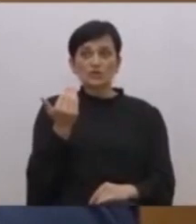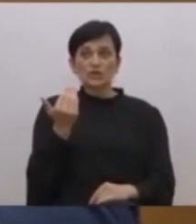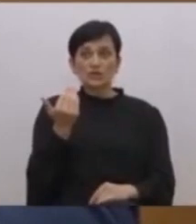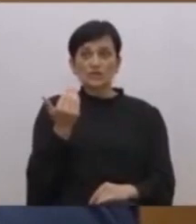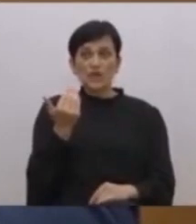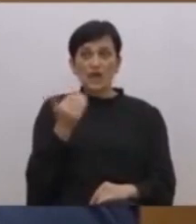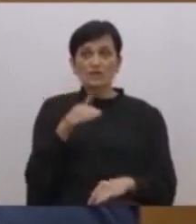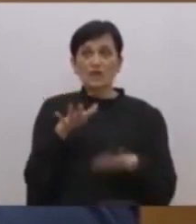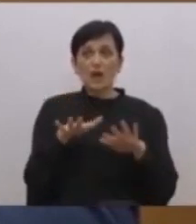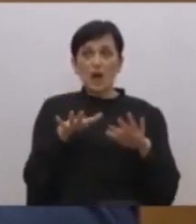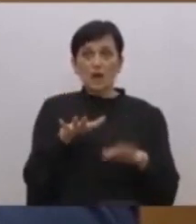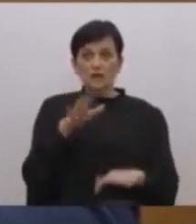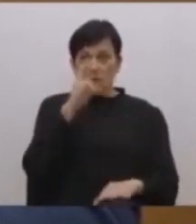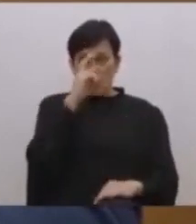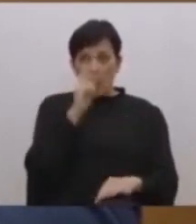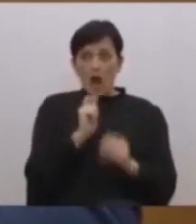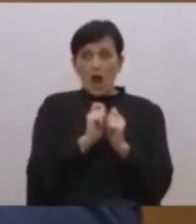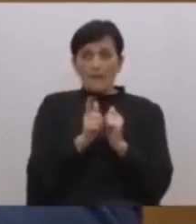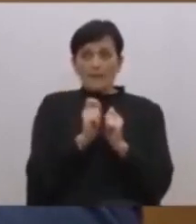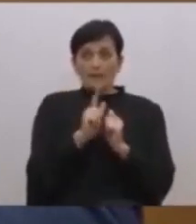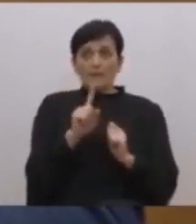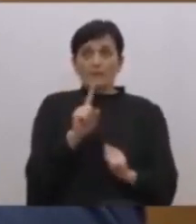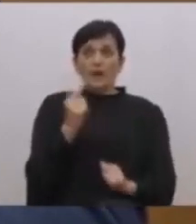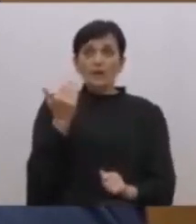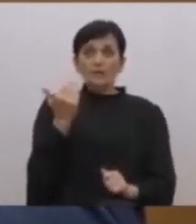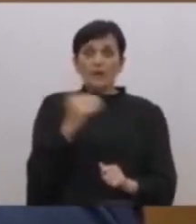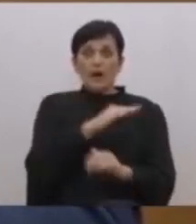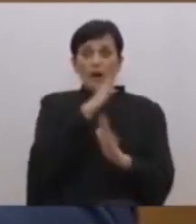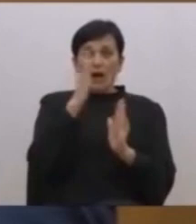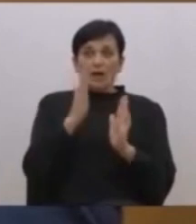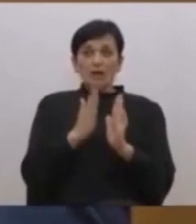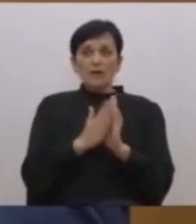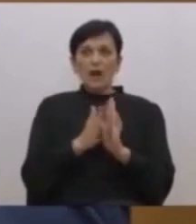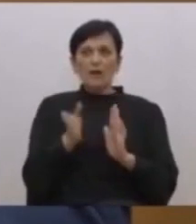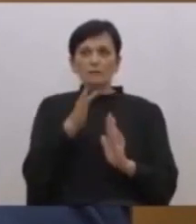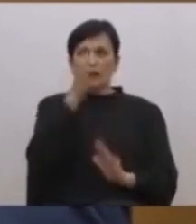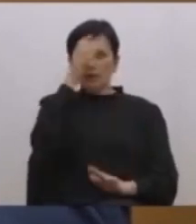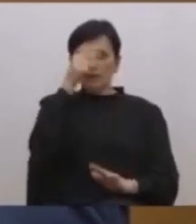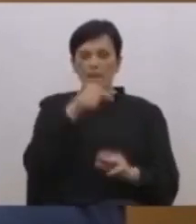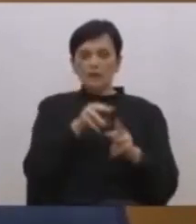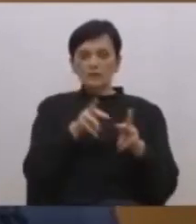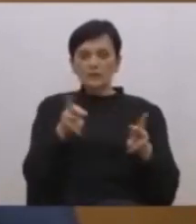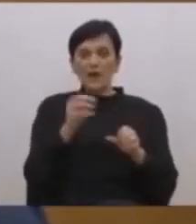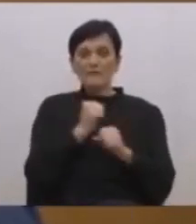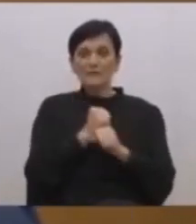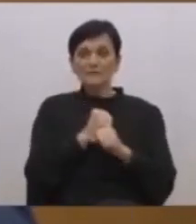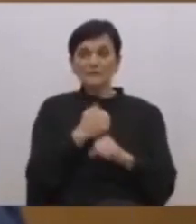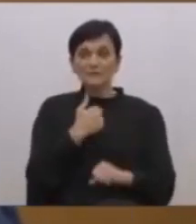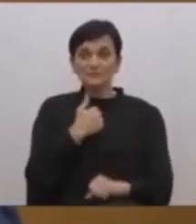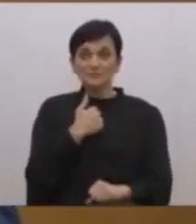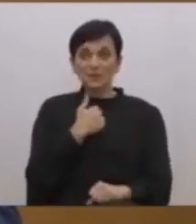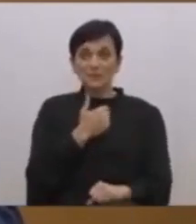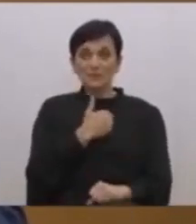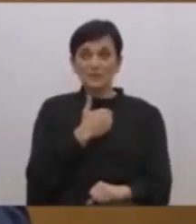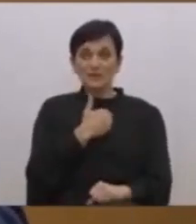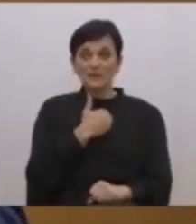es adgilobrivi khelisupleba afinanses, magram tkven qualapers danachs, qualapers kanatlebis saministro agetebs da me minda